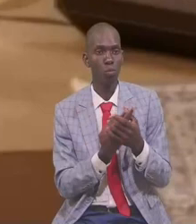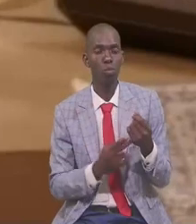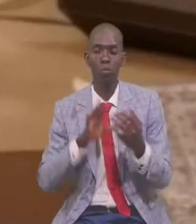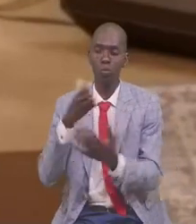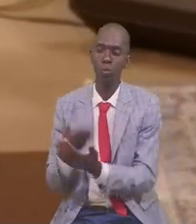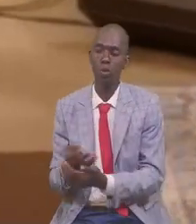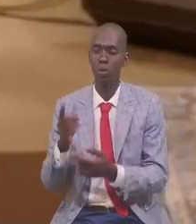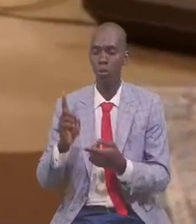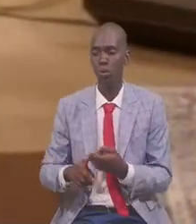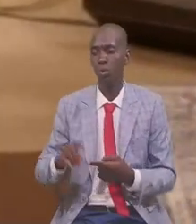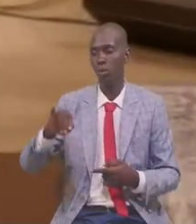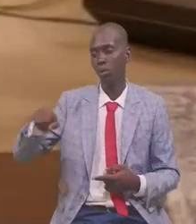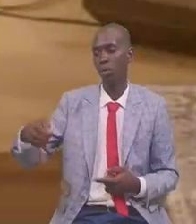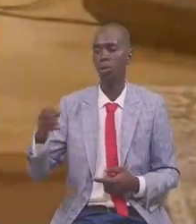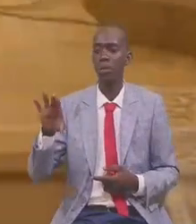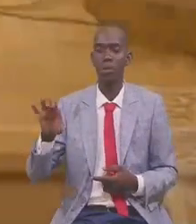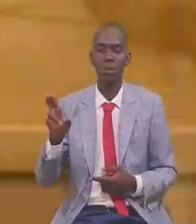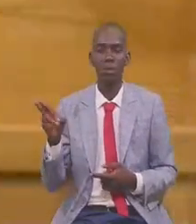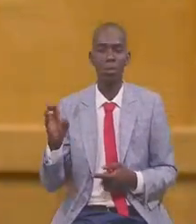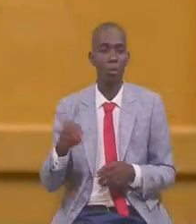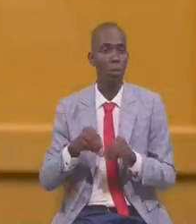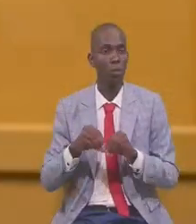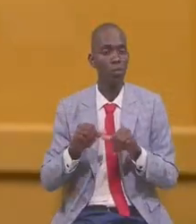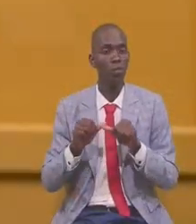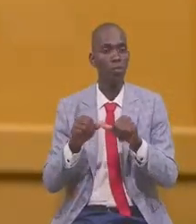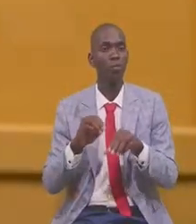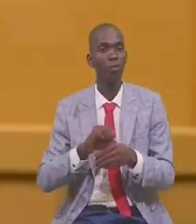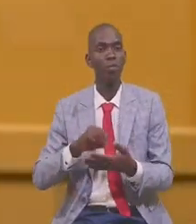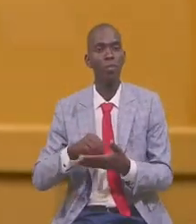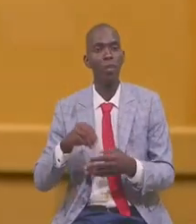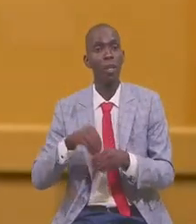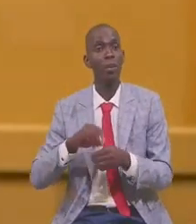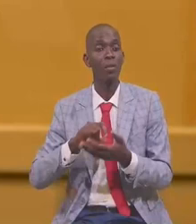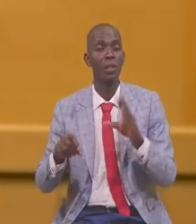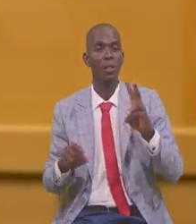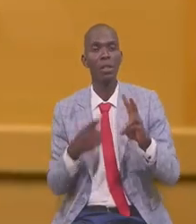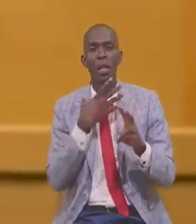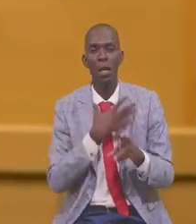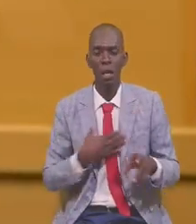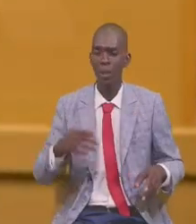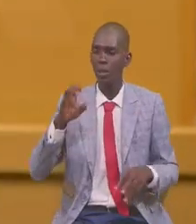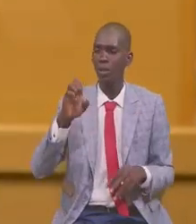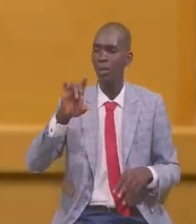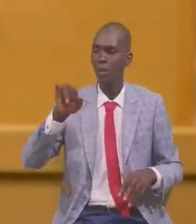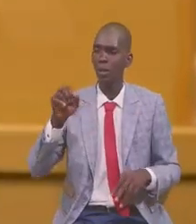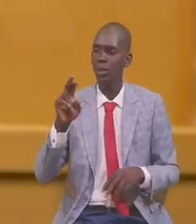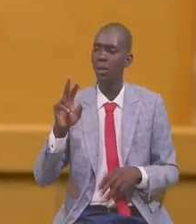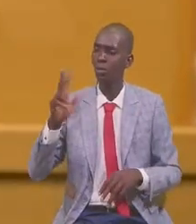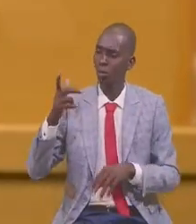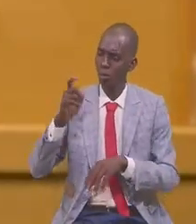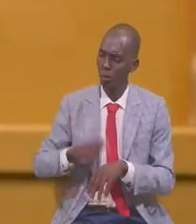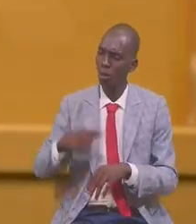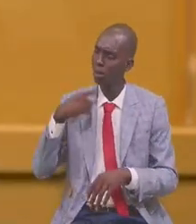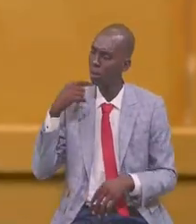Verset 6, il lui dit, reste ici. Je te prie, car l'Éternel m'envoie au